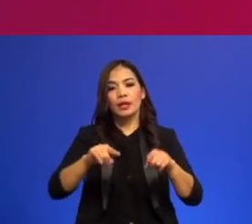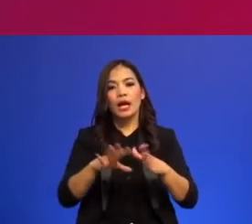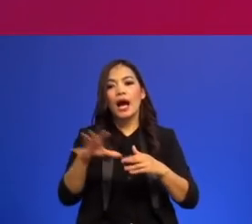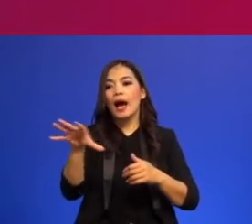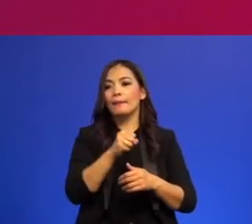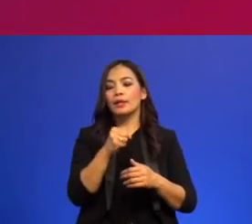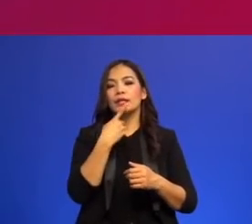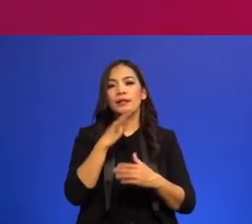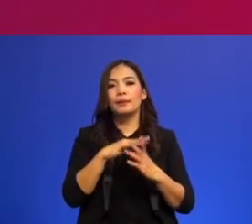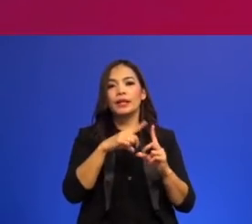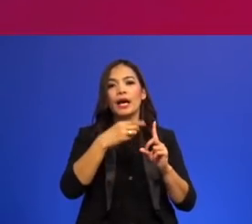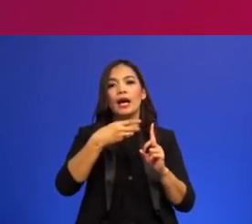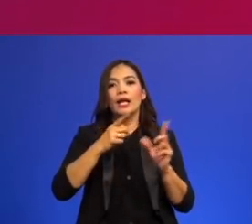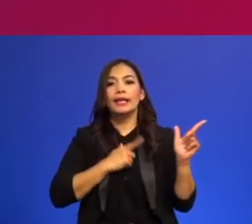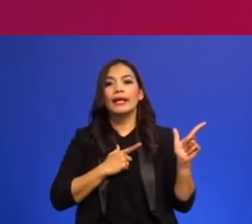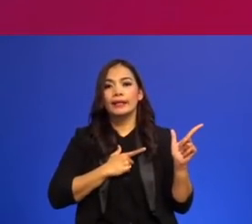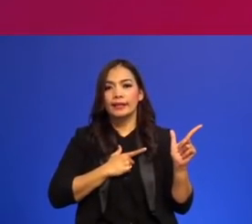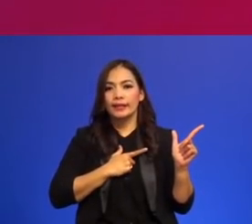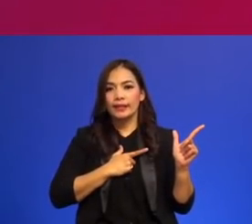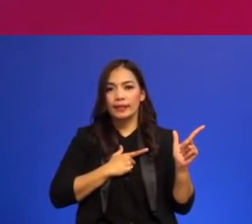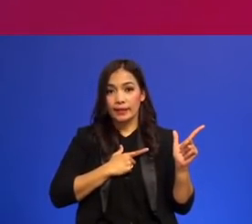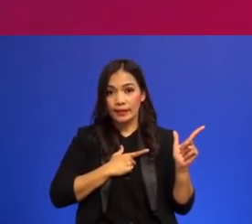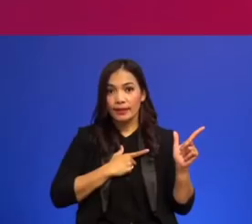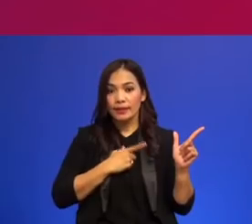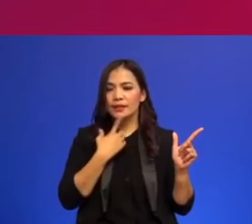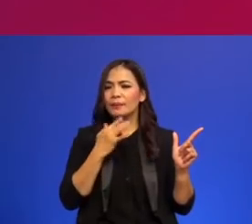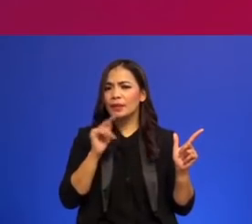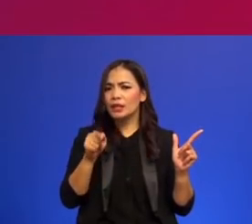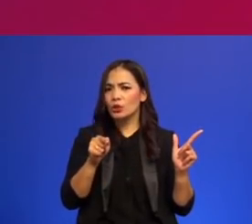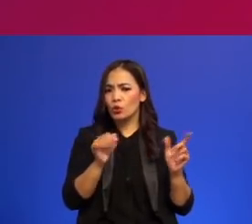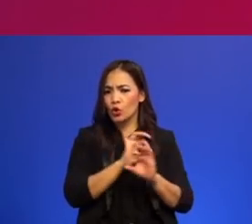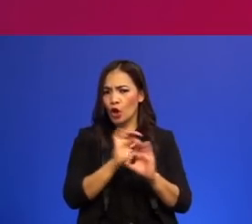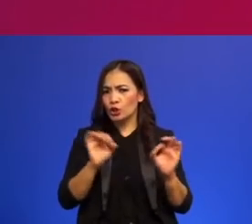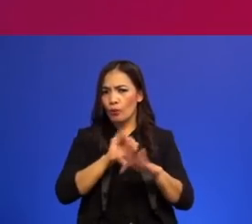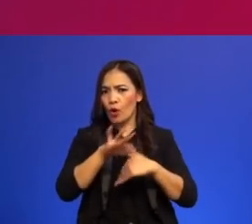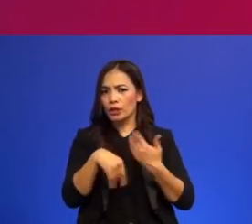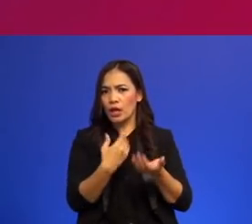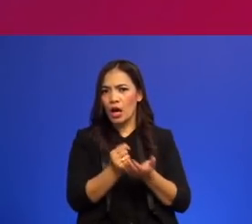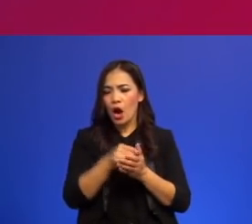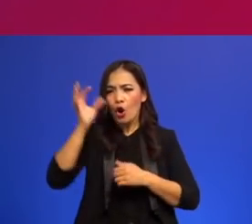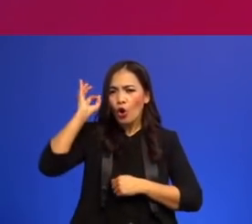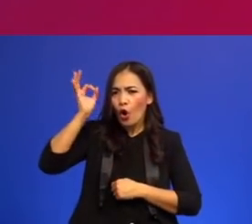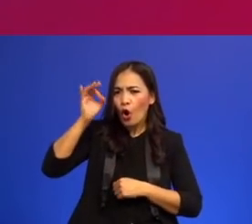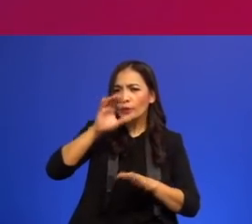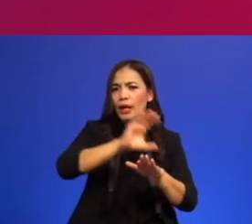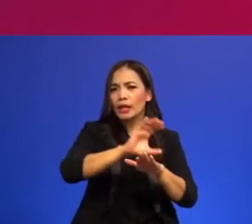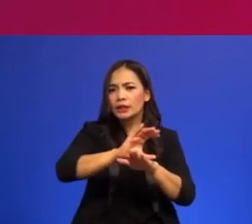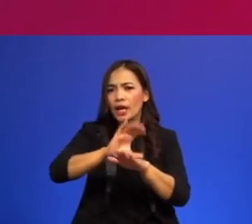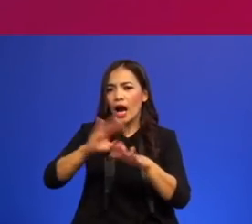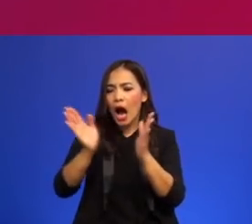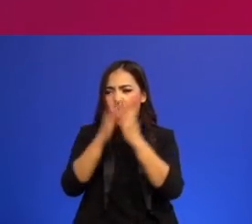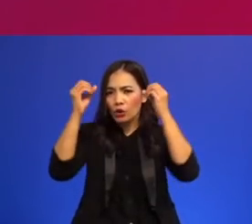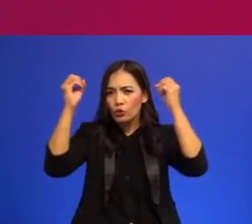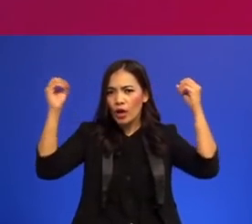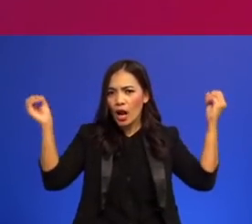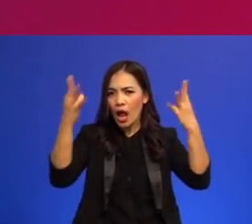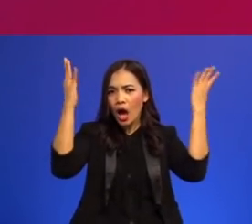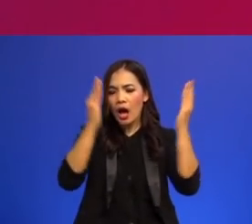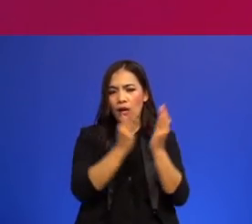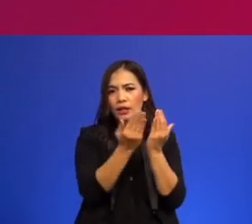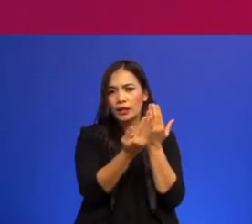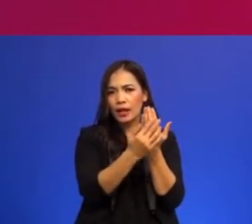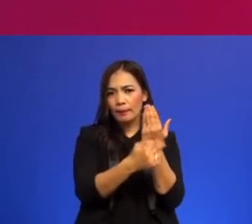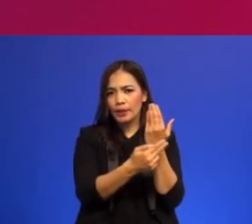ambil dari ABRI nak, ambil TNI. Begitu, jangan semua mesti ketua di gereja haleluya-haleluya lah bukan